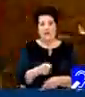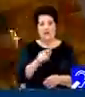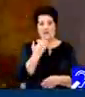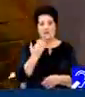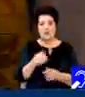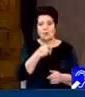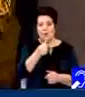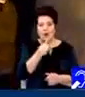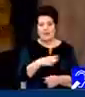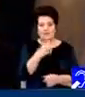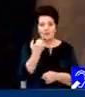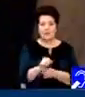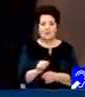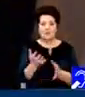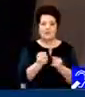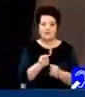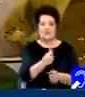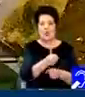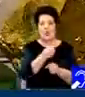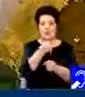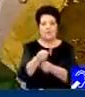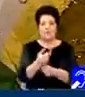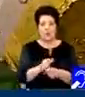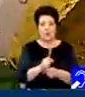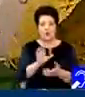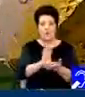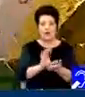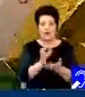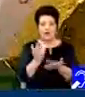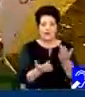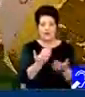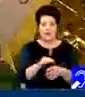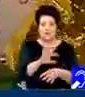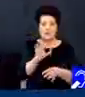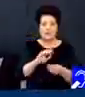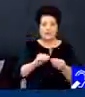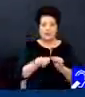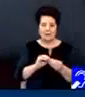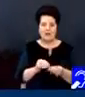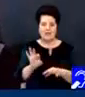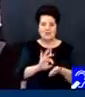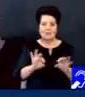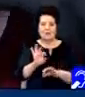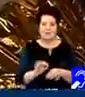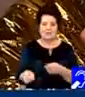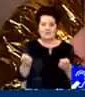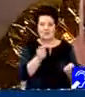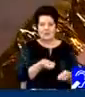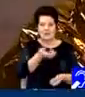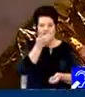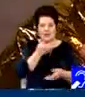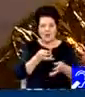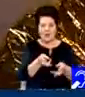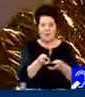a fost câștigătoare și și-au primit trofeul bine meritat. Un pahar de vin fiert, o porție de sarmale și plăcinte scoase de la cuptor. Și cum